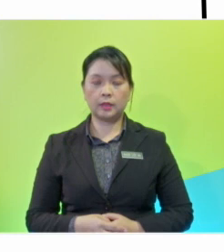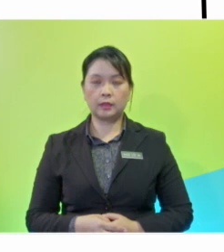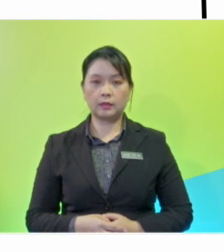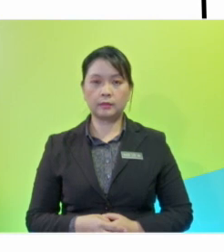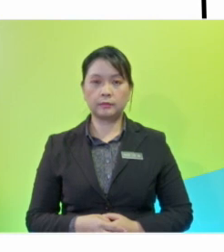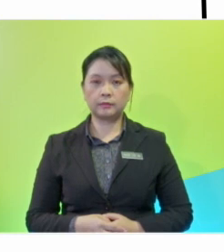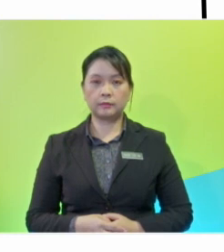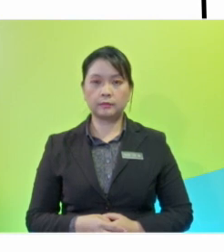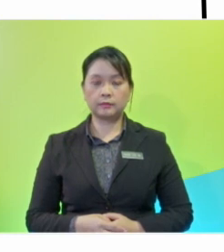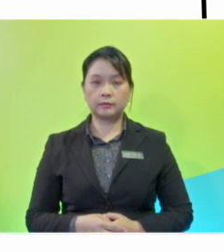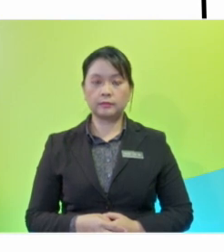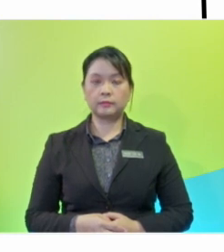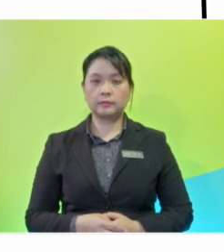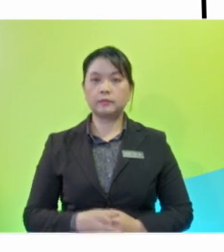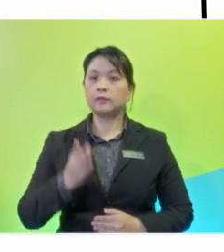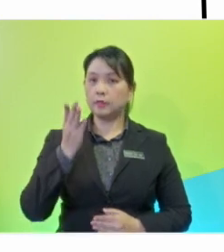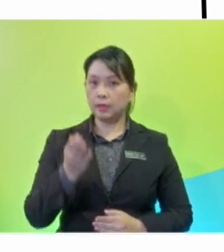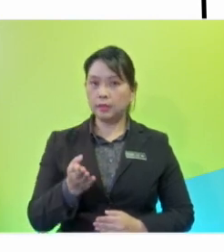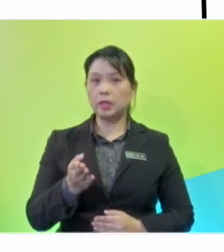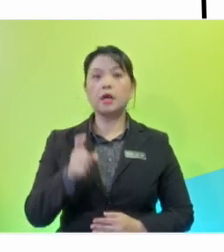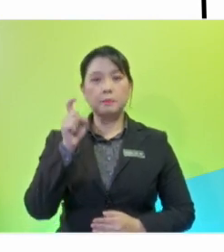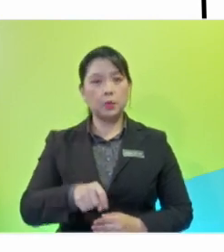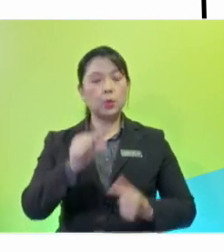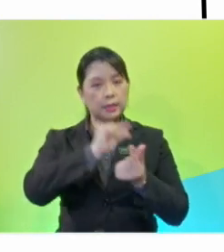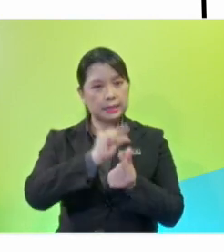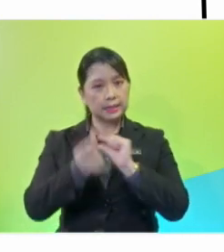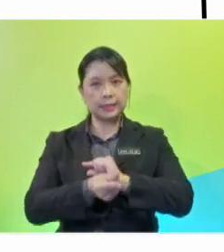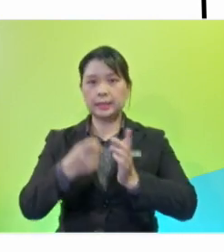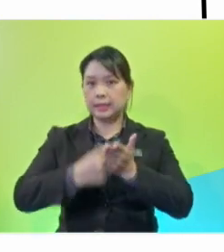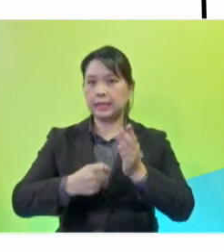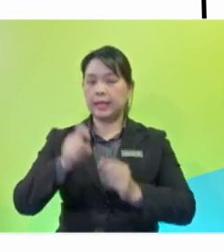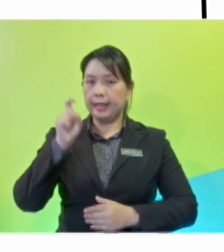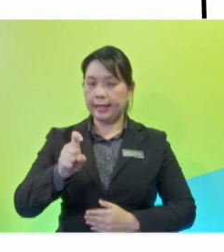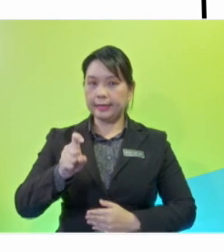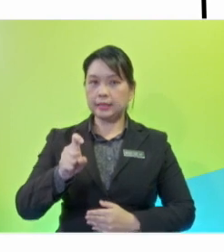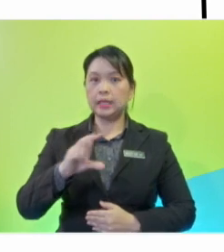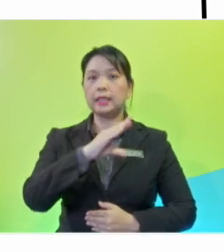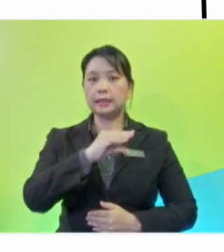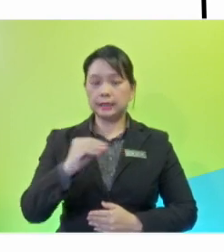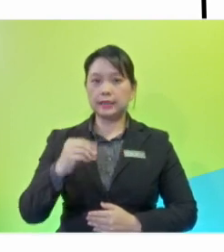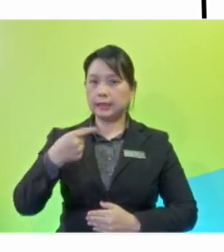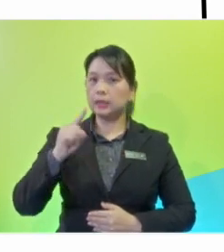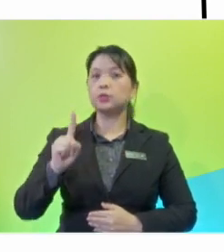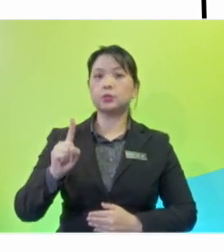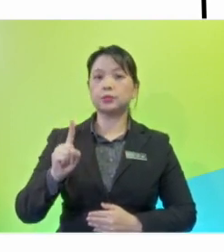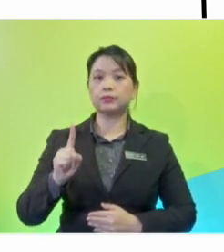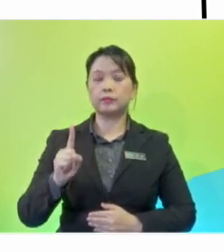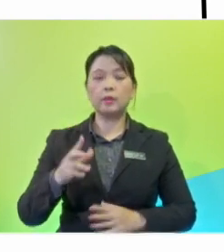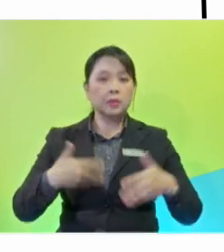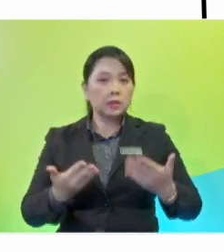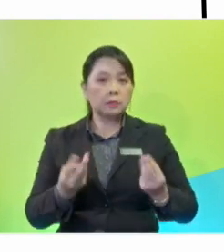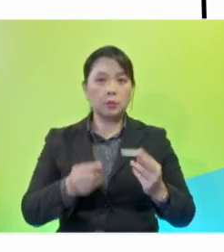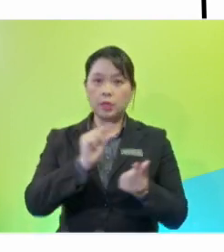1 maka kamu perlu gantikan Eh nilai x itu dan nilai 4 dan kita membuat penggantian